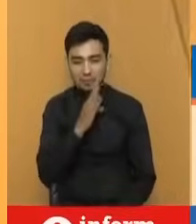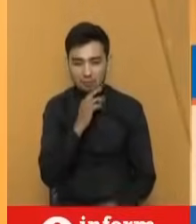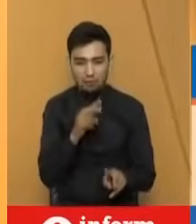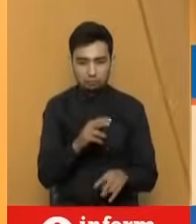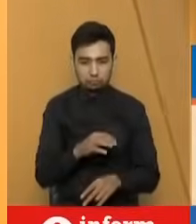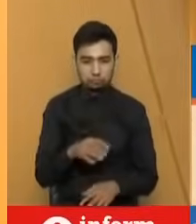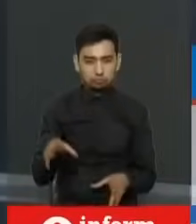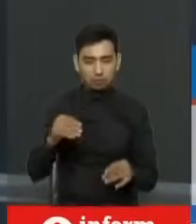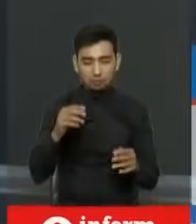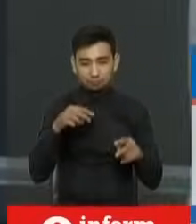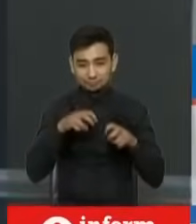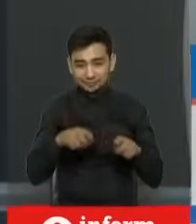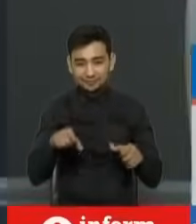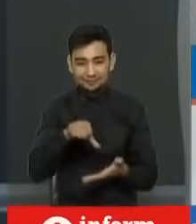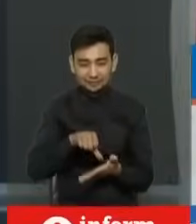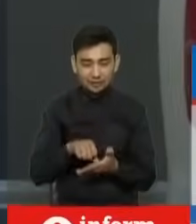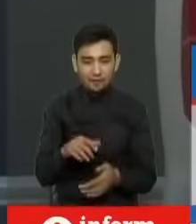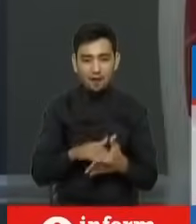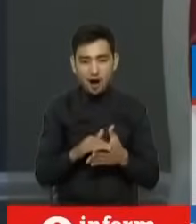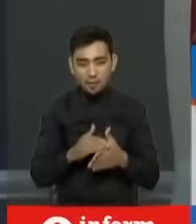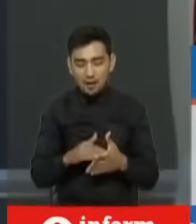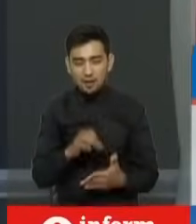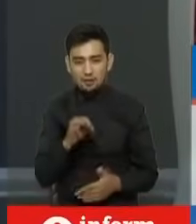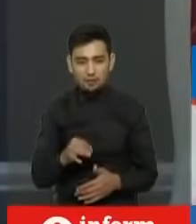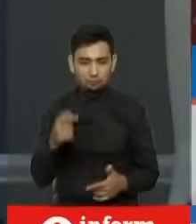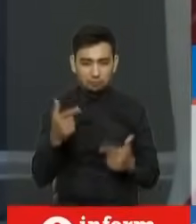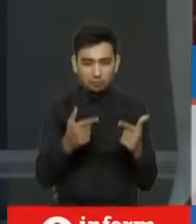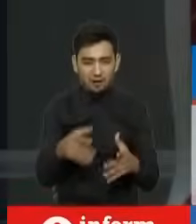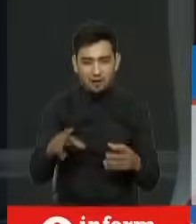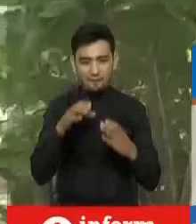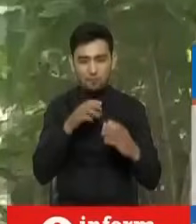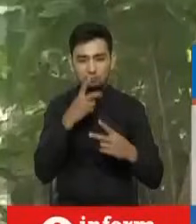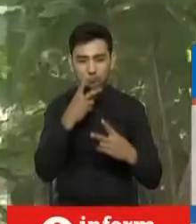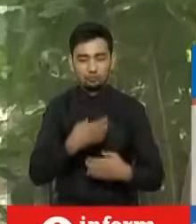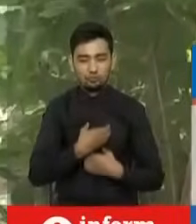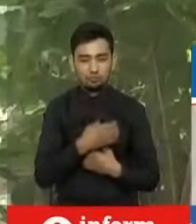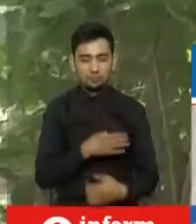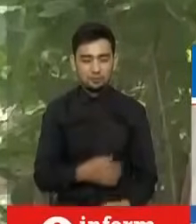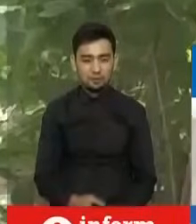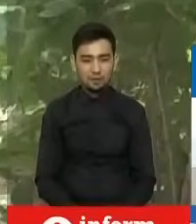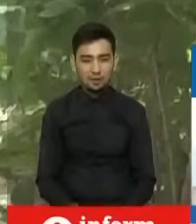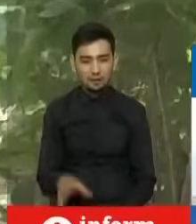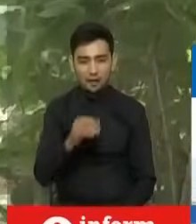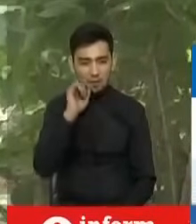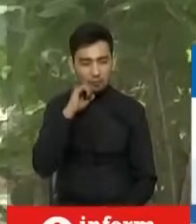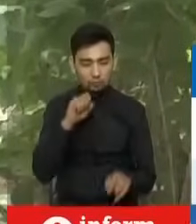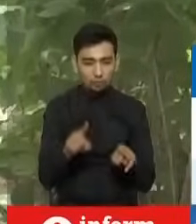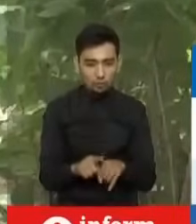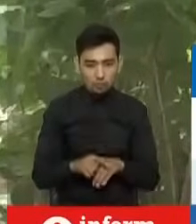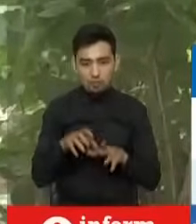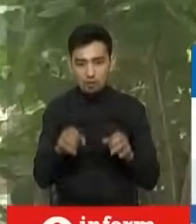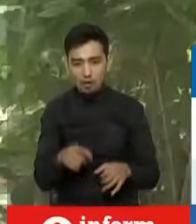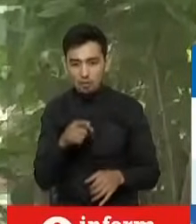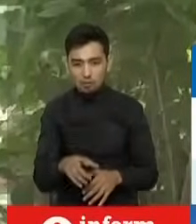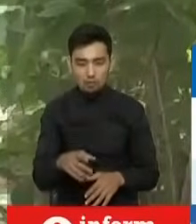устроила публичную порку, озвучивая фамилию девочки и позоря ее на весь автобус. Все бабушки подхватили, стали говорить о том, что вы